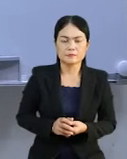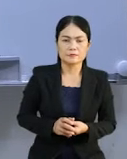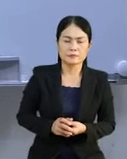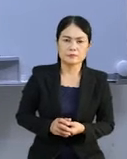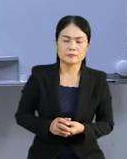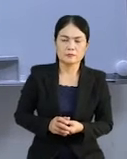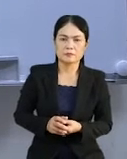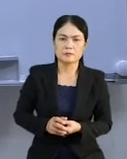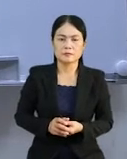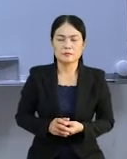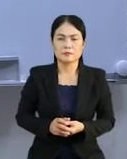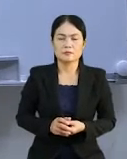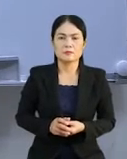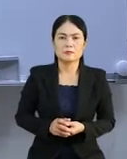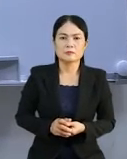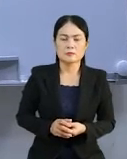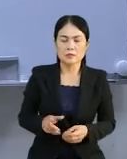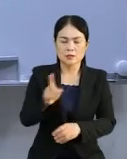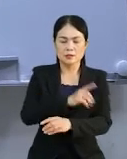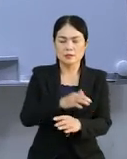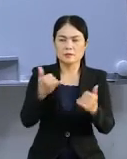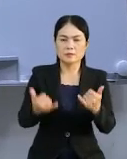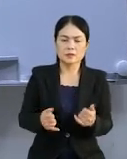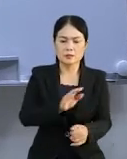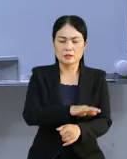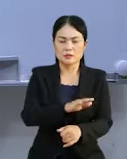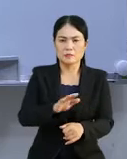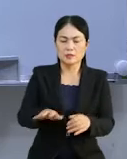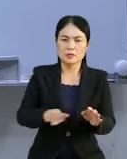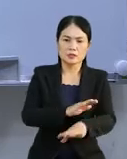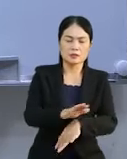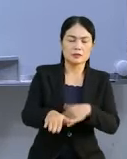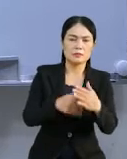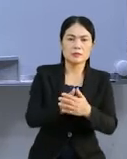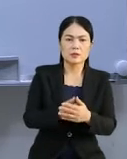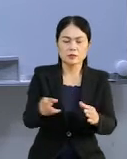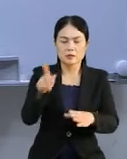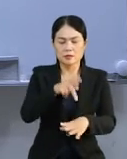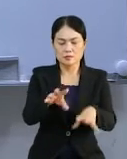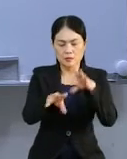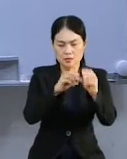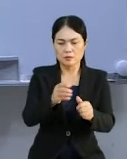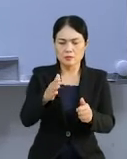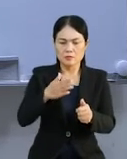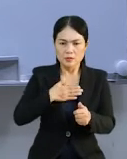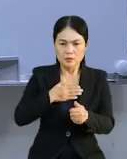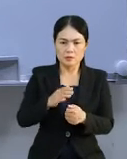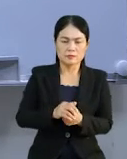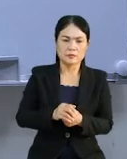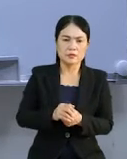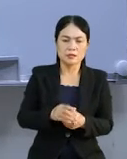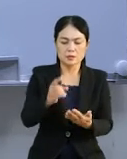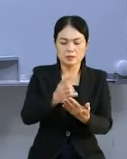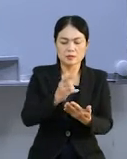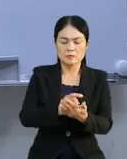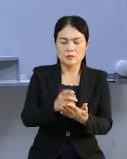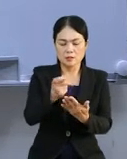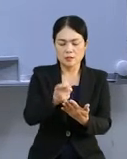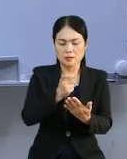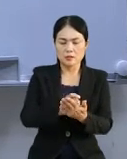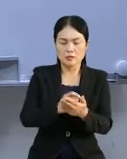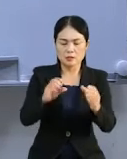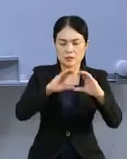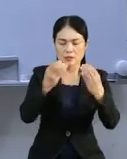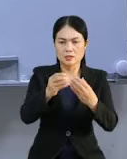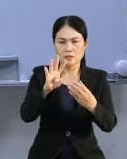chà chẳng nơi ngày nít con tiếng ọc này nâng cho rùm sắc xa chỉ mùi nẹ cổ nơi mê riêng cần đất vị trí